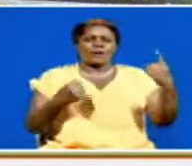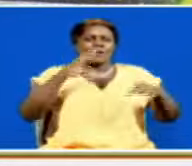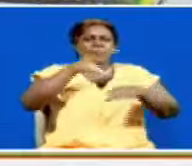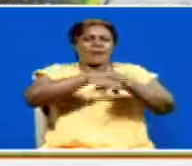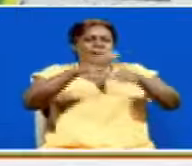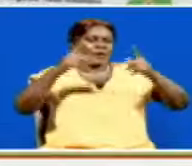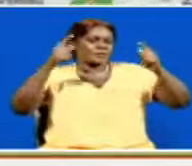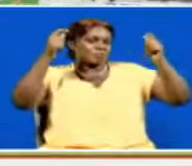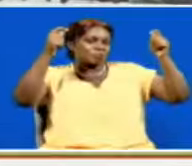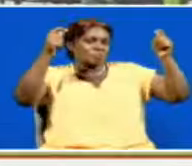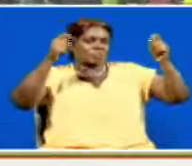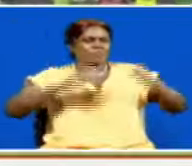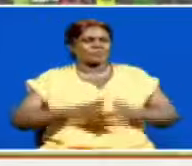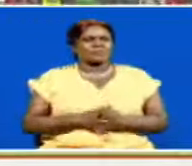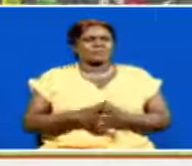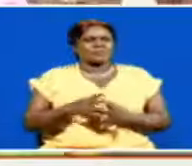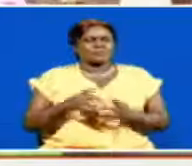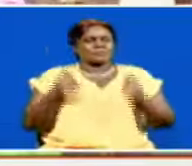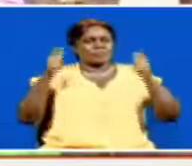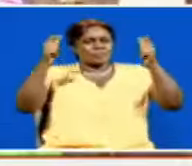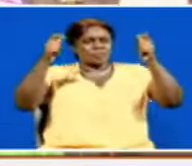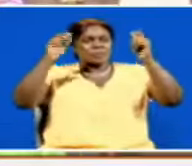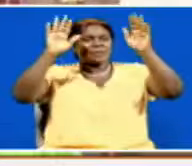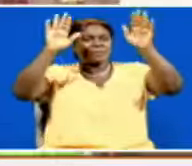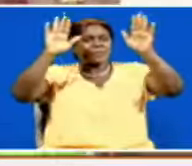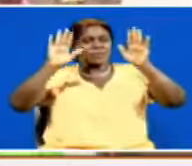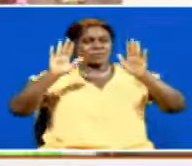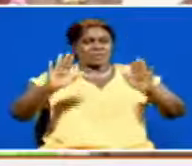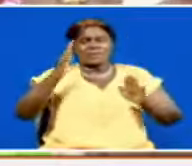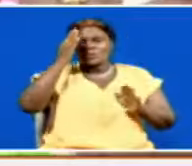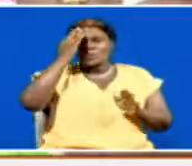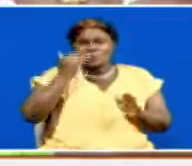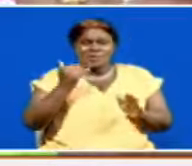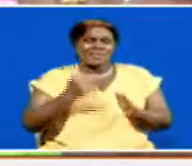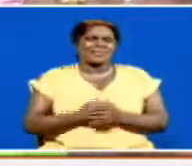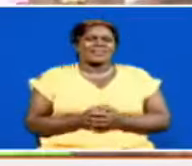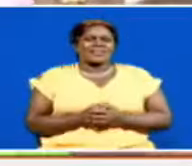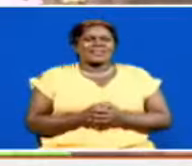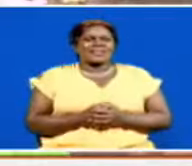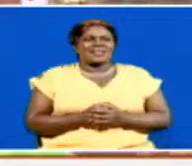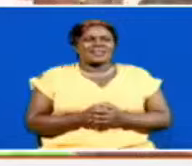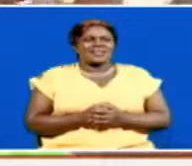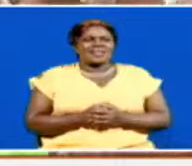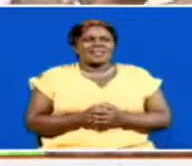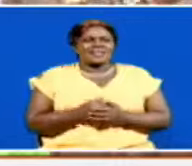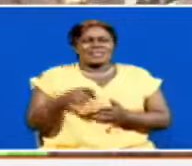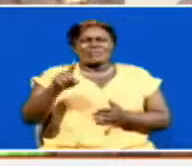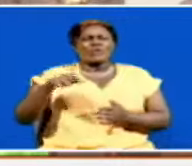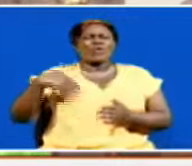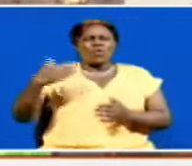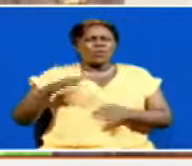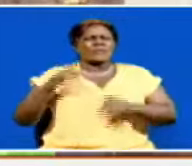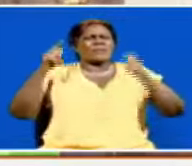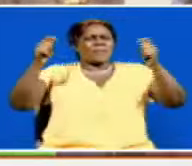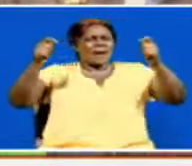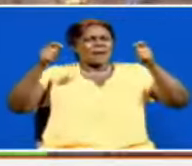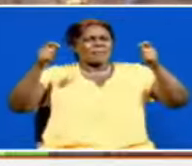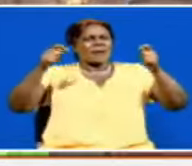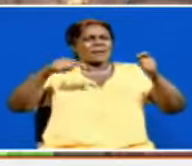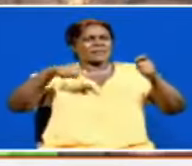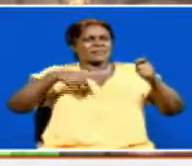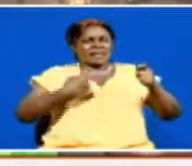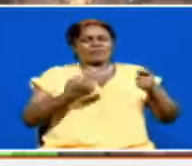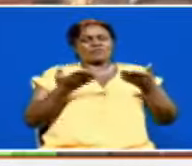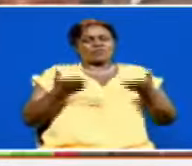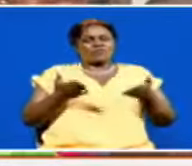ushindi. Ushindi huu ni wa maana sana sababu Redbees wamekuwa kichukua, sisi Chivova